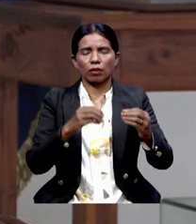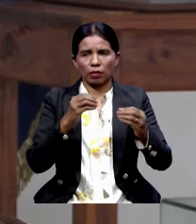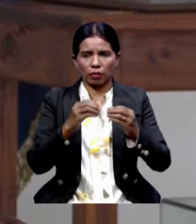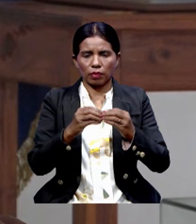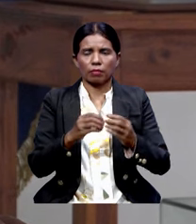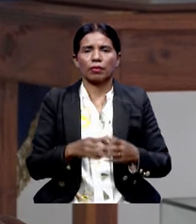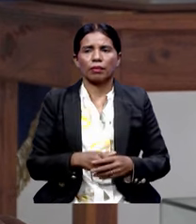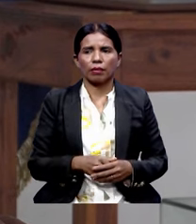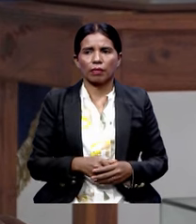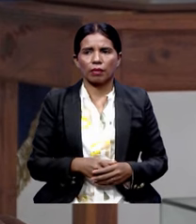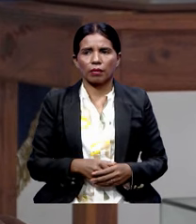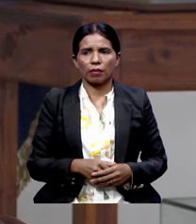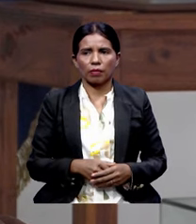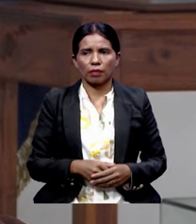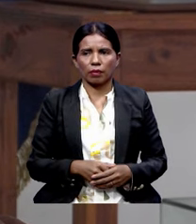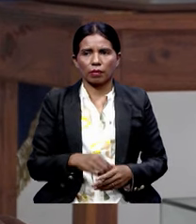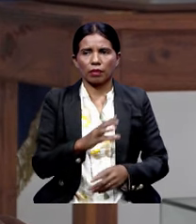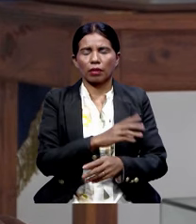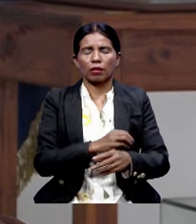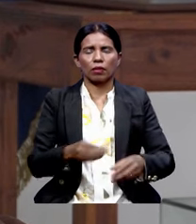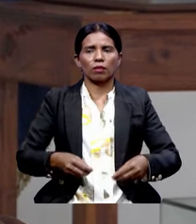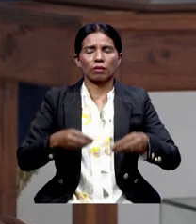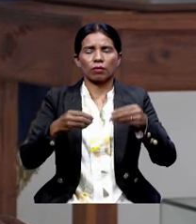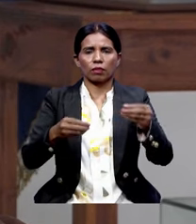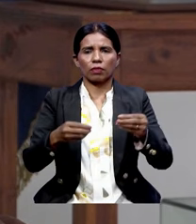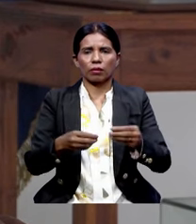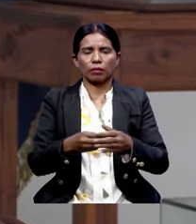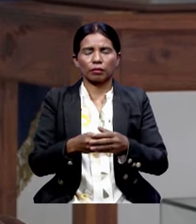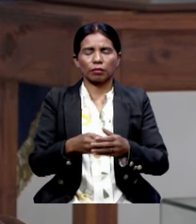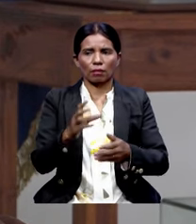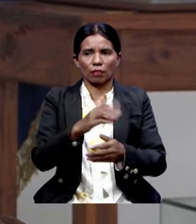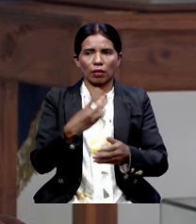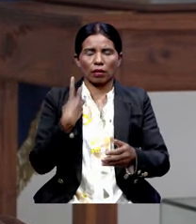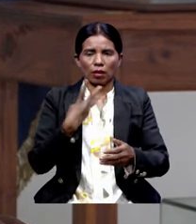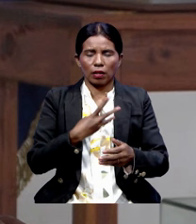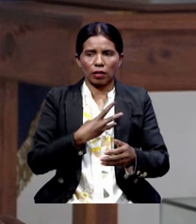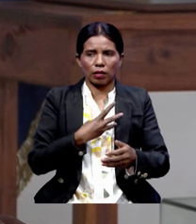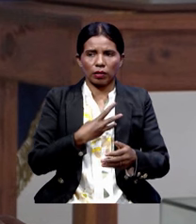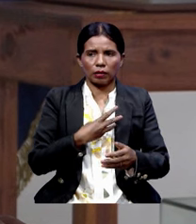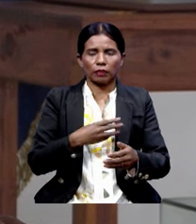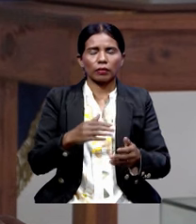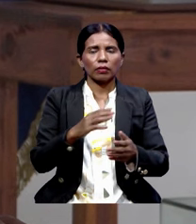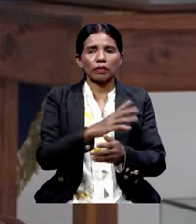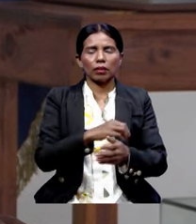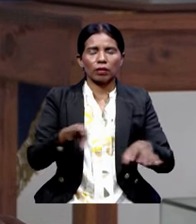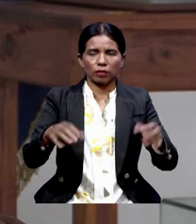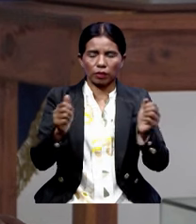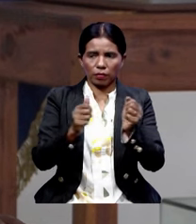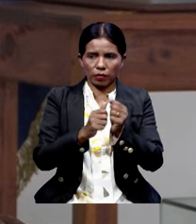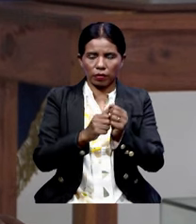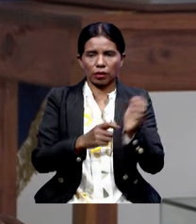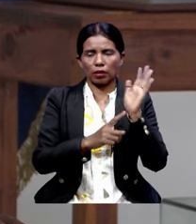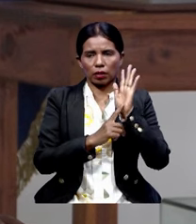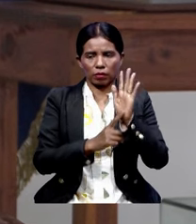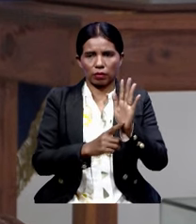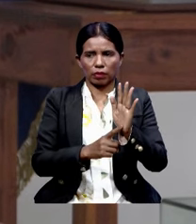be natsera grau de kontra ne depois ita se bel atualize ba